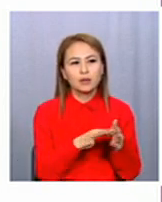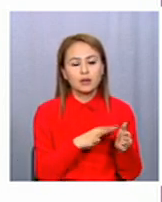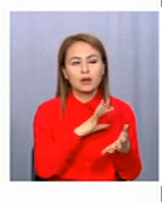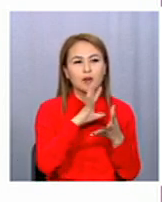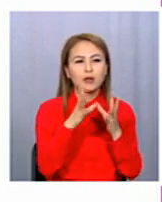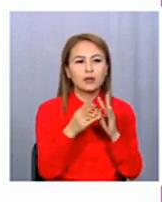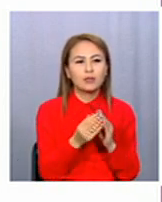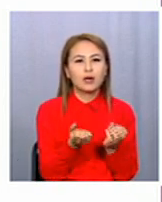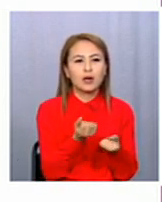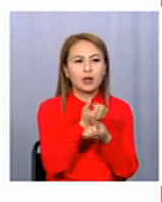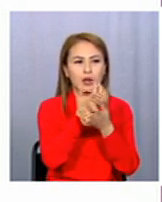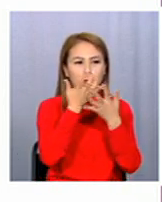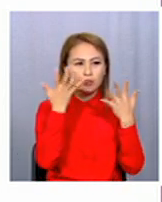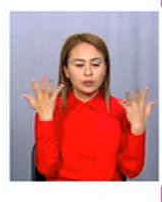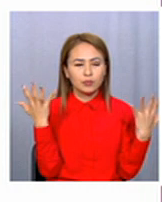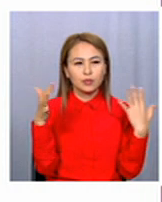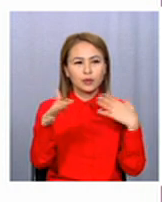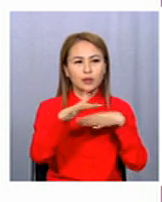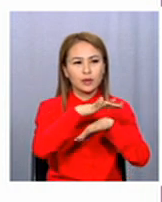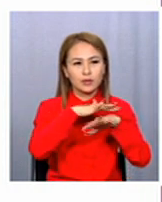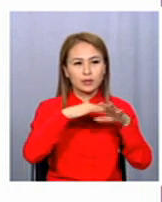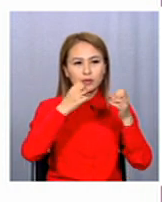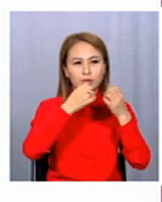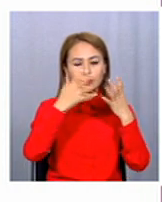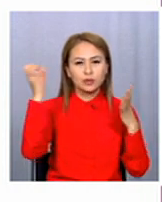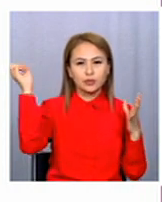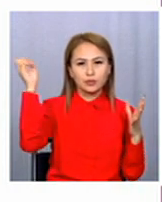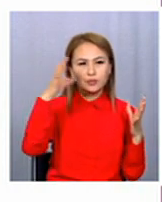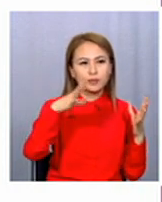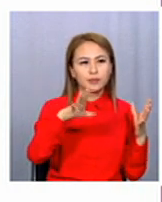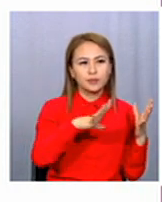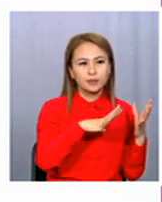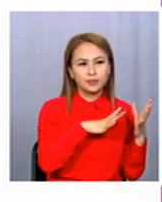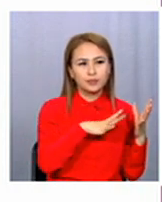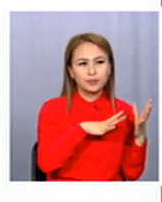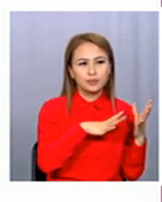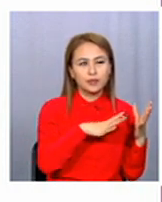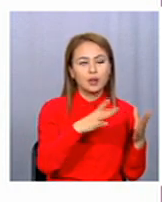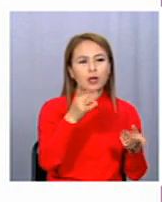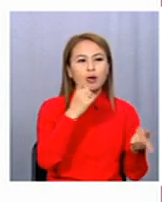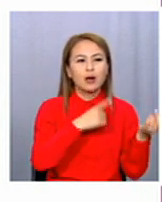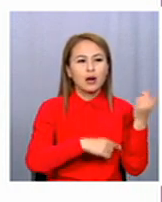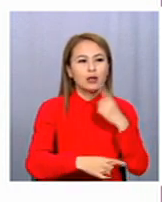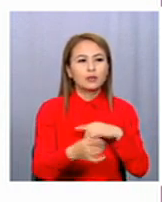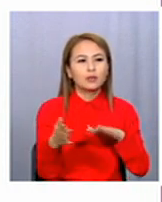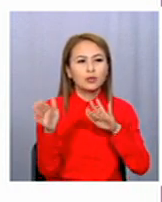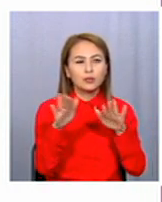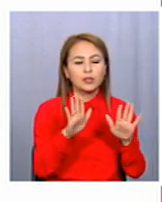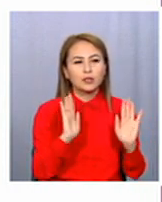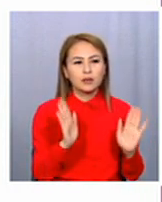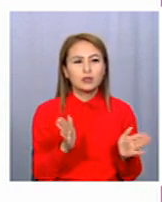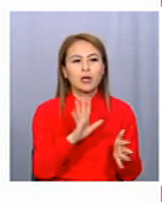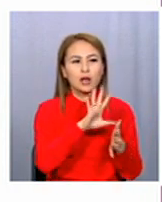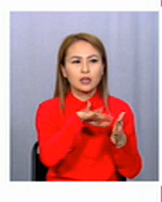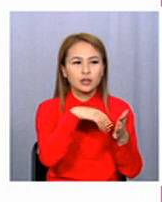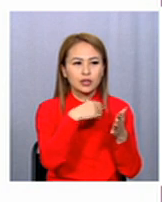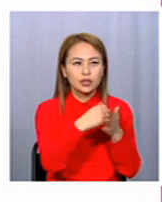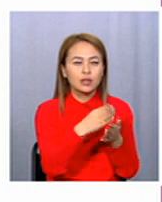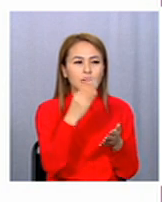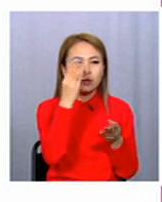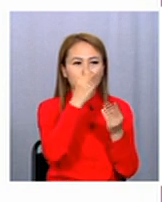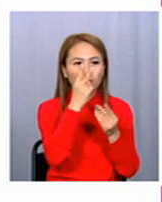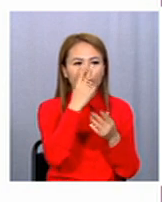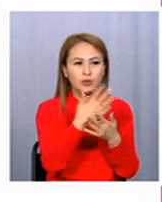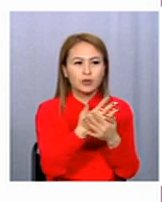шайдай ашылып, бұлт арасынан жарқырап күн шыға келді. Қайтып орнымызға келсек, әлгі жерге жасын